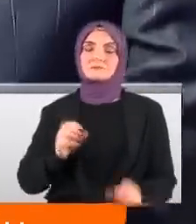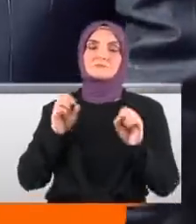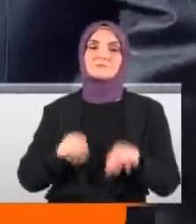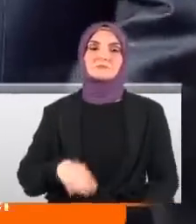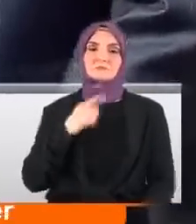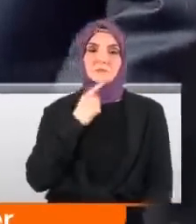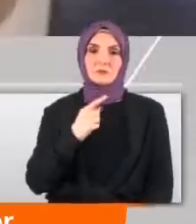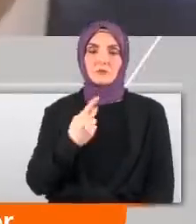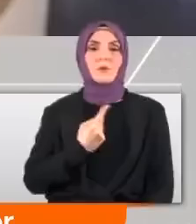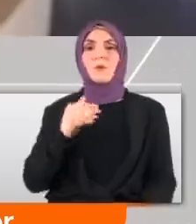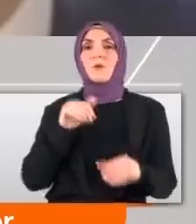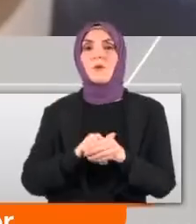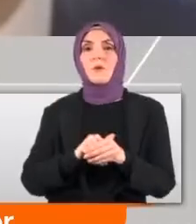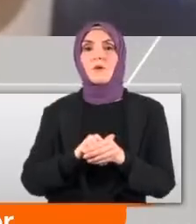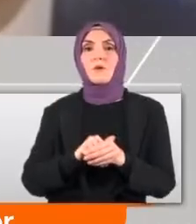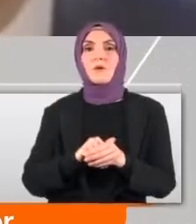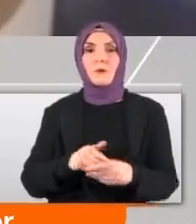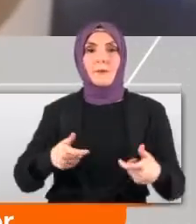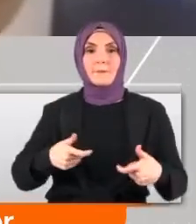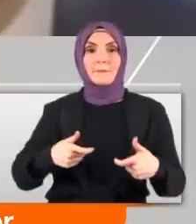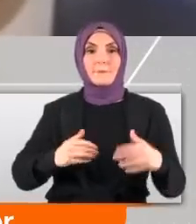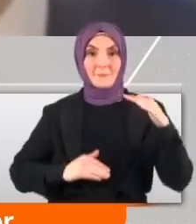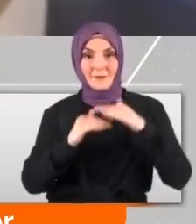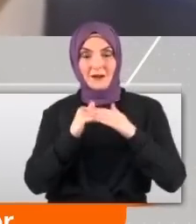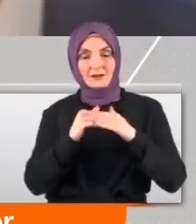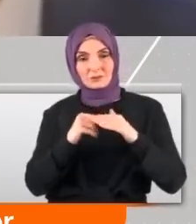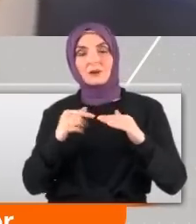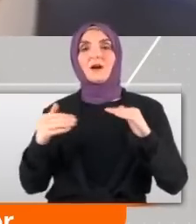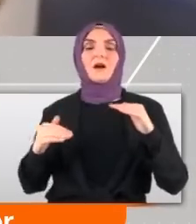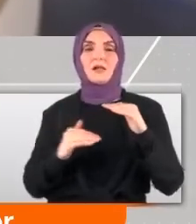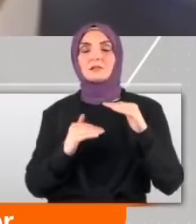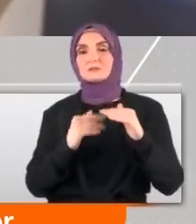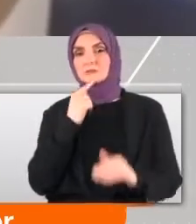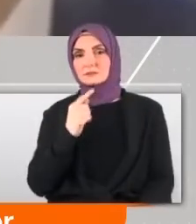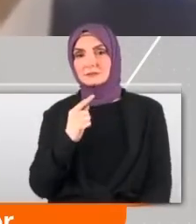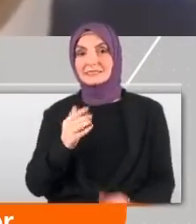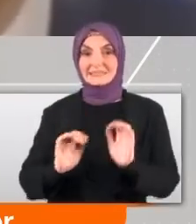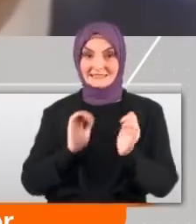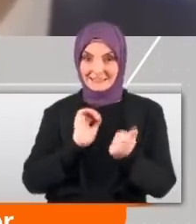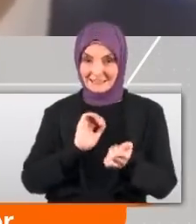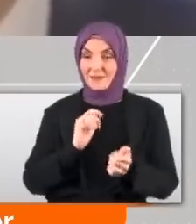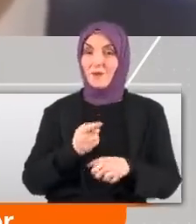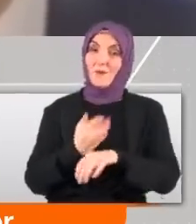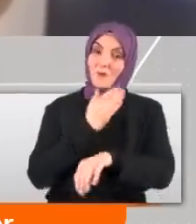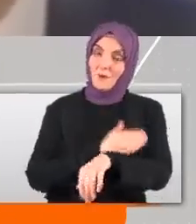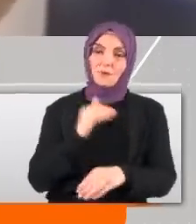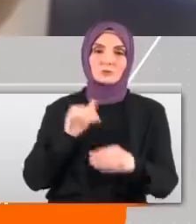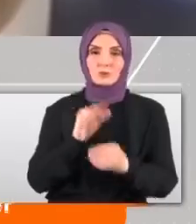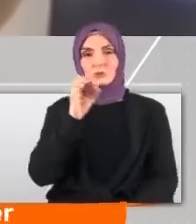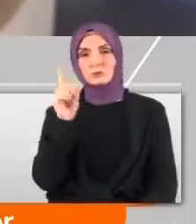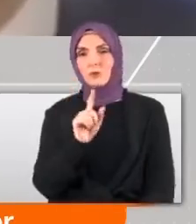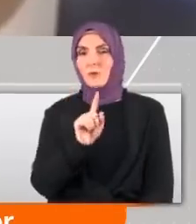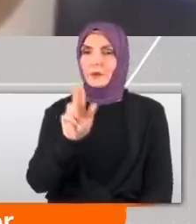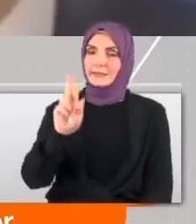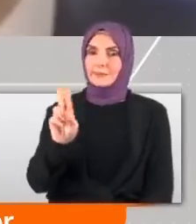altı itirafıyla. Bu krizden önceki oy oranımız 17-20 bandındaydı. Evet, o krizde bir miktar aşağıya